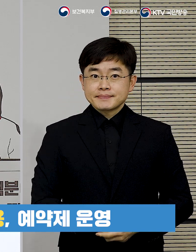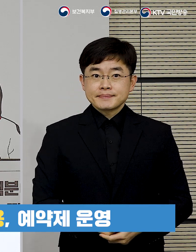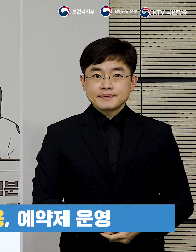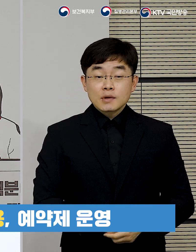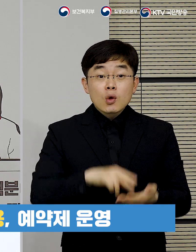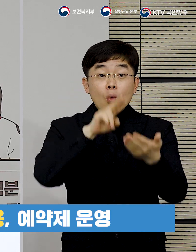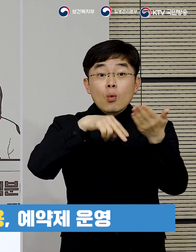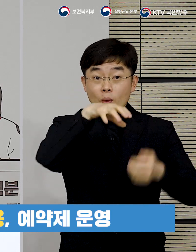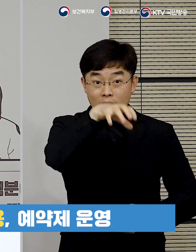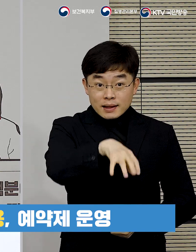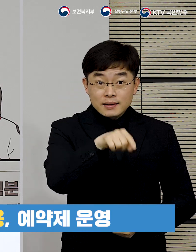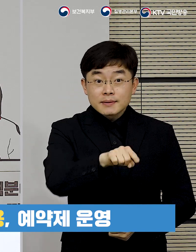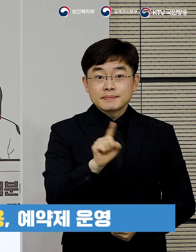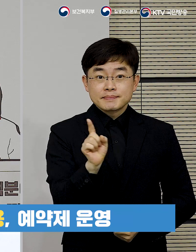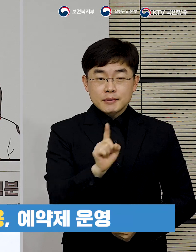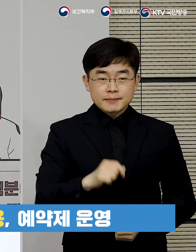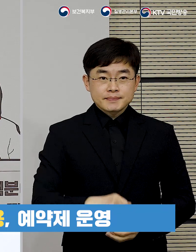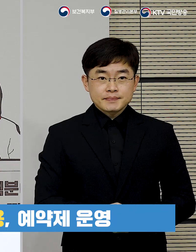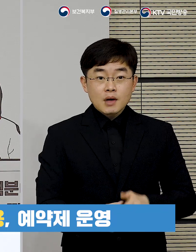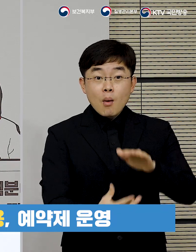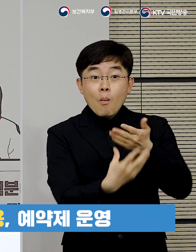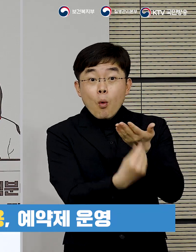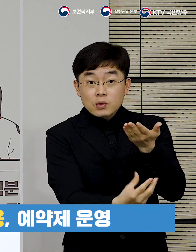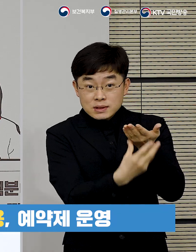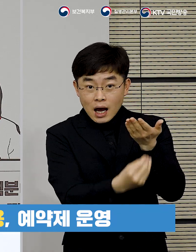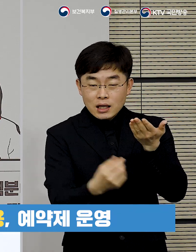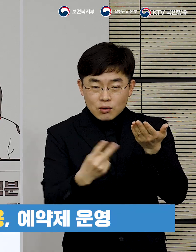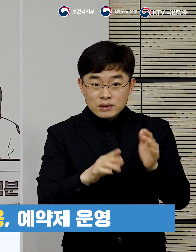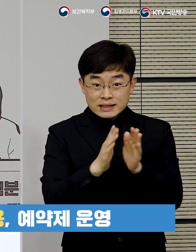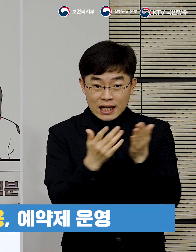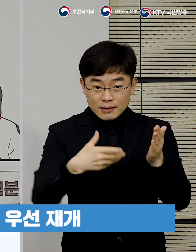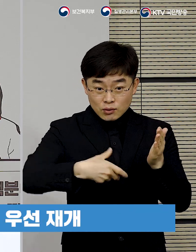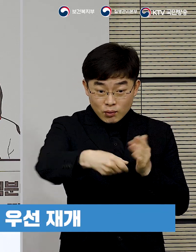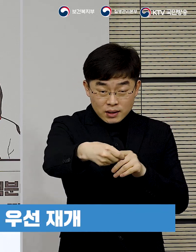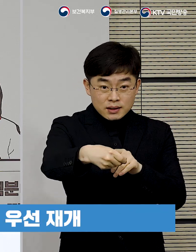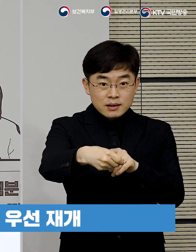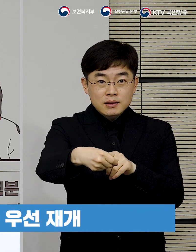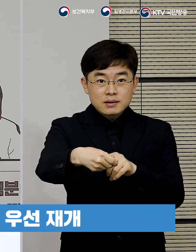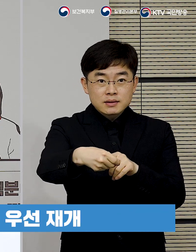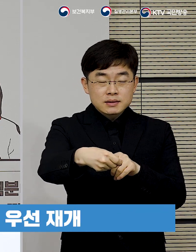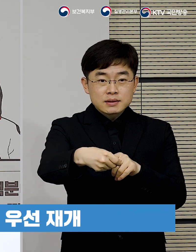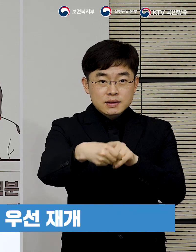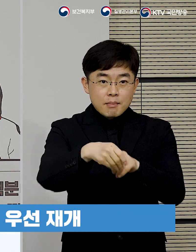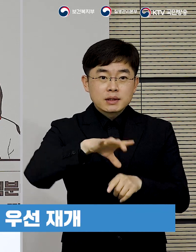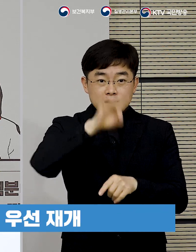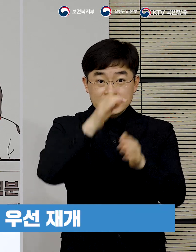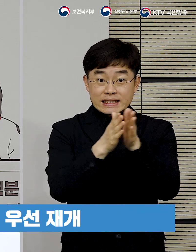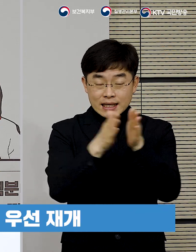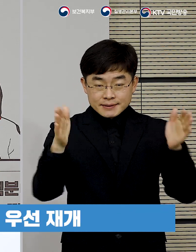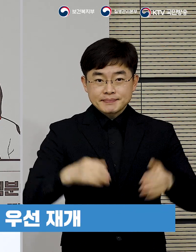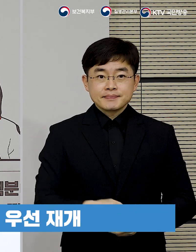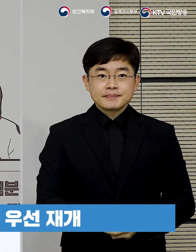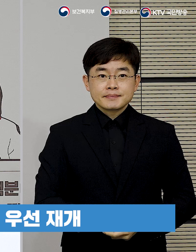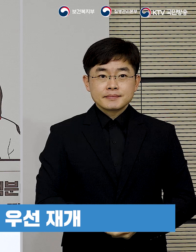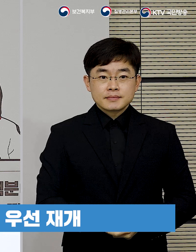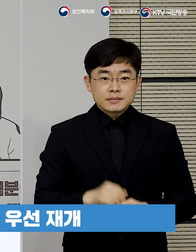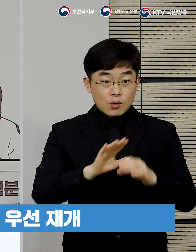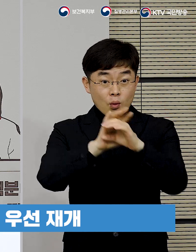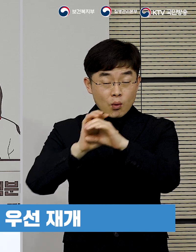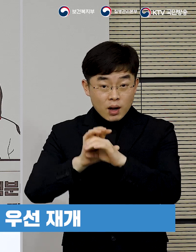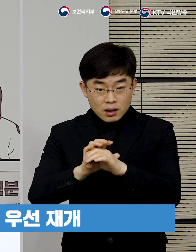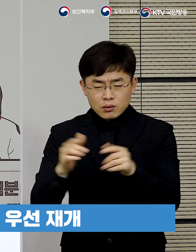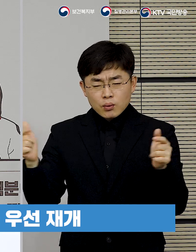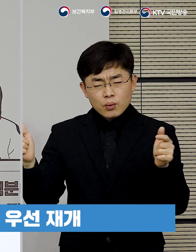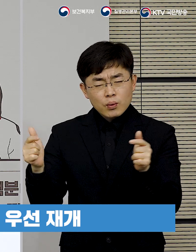사전에 관람 정보를 확인하실 수 있습니다. 도서관의 경우에는 복사 서비스와